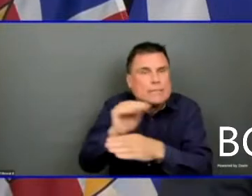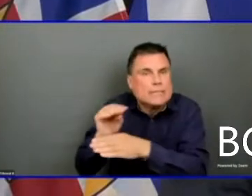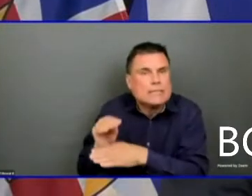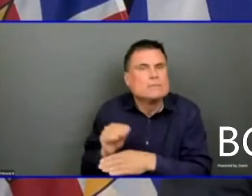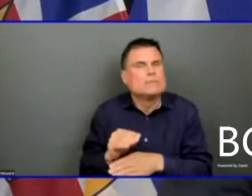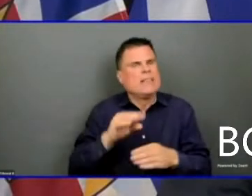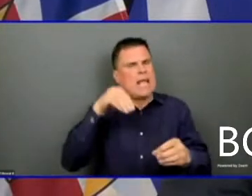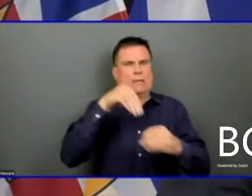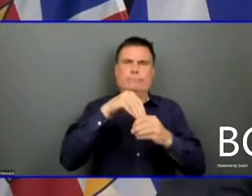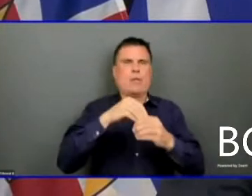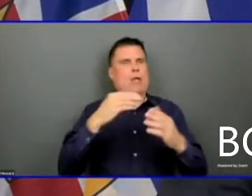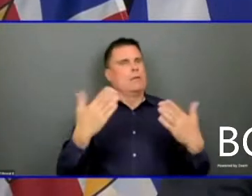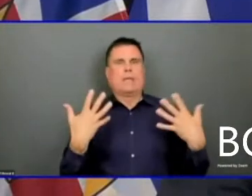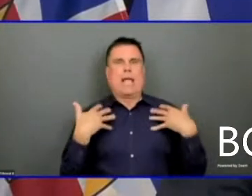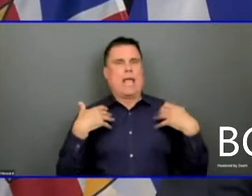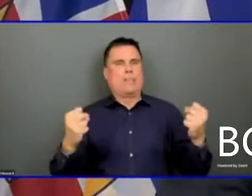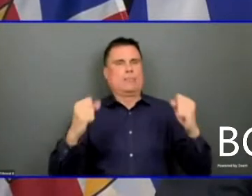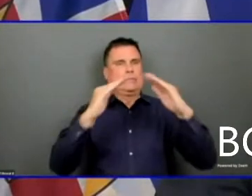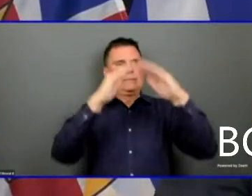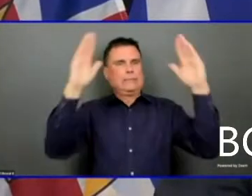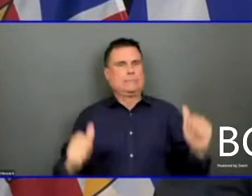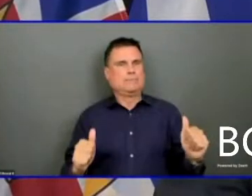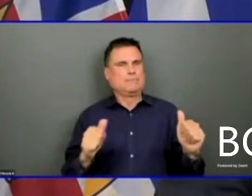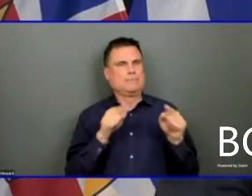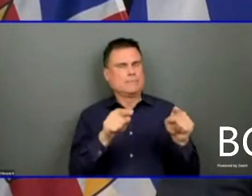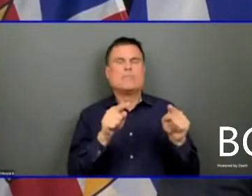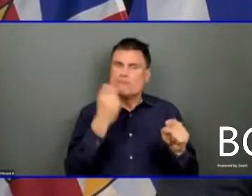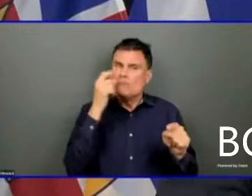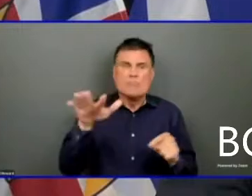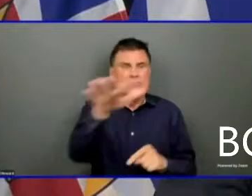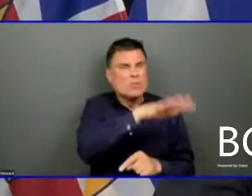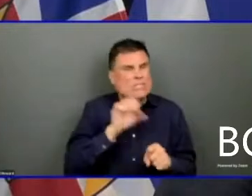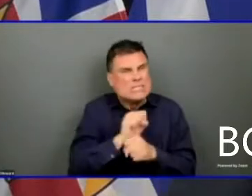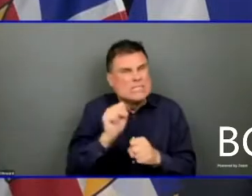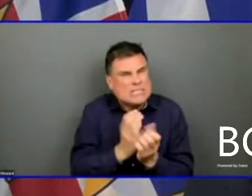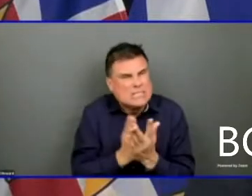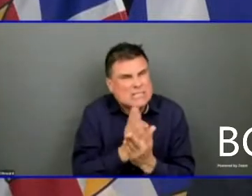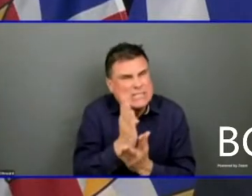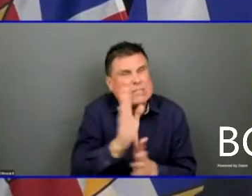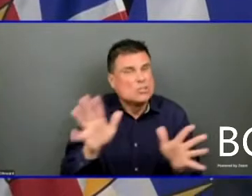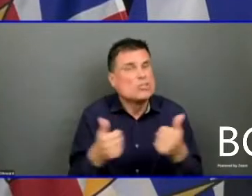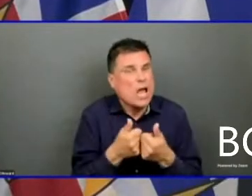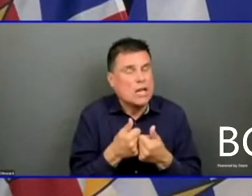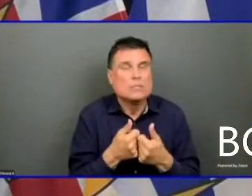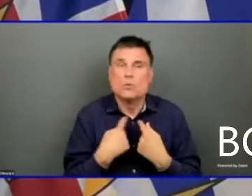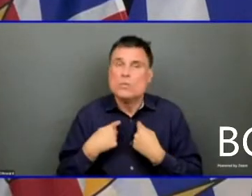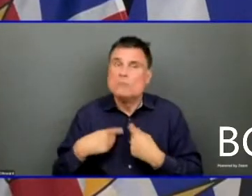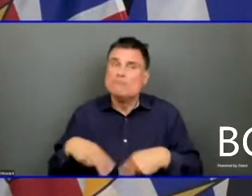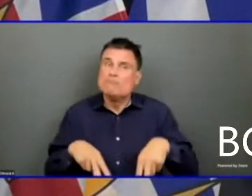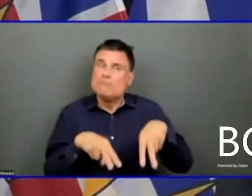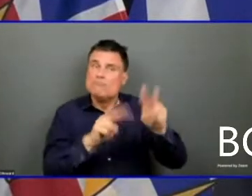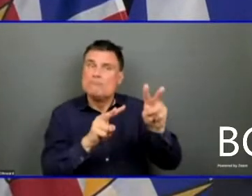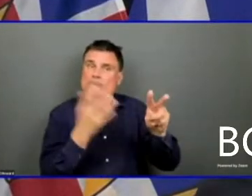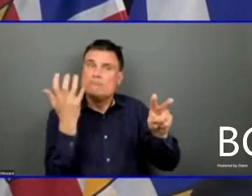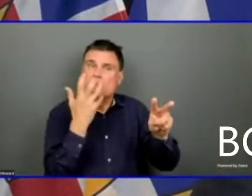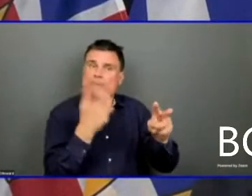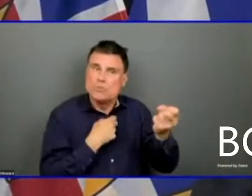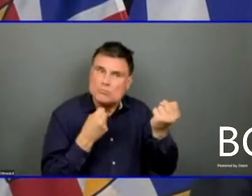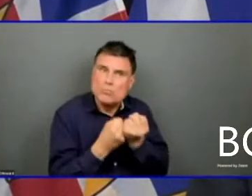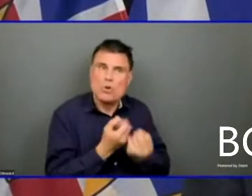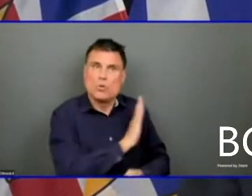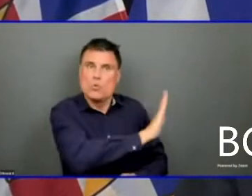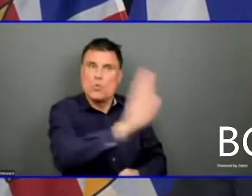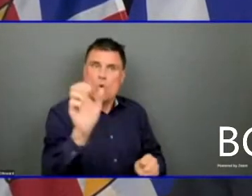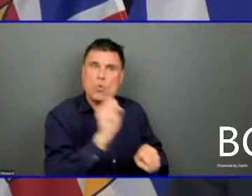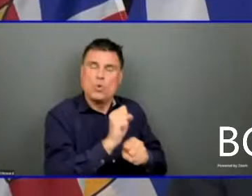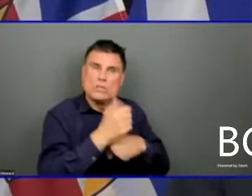的是很严重，真的很有挑战性，所以他们。都把 I wanted to just note as